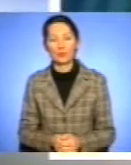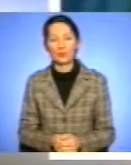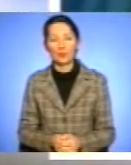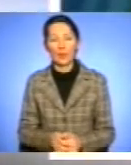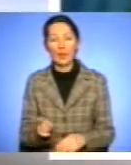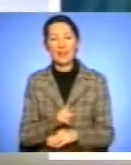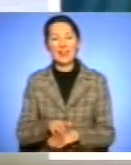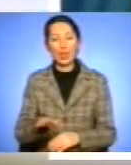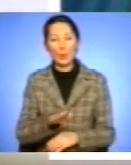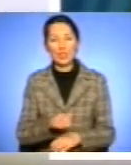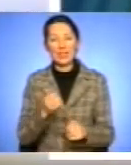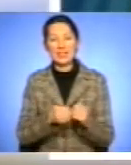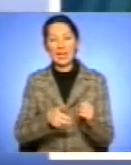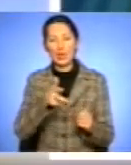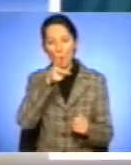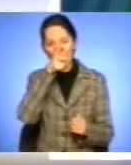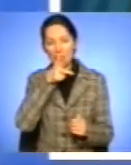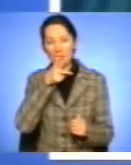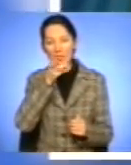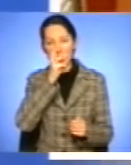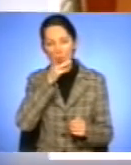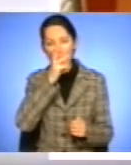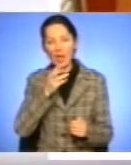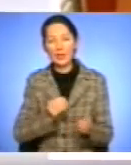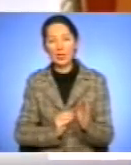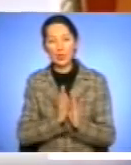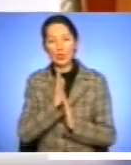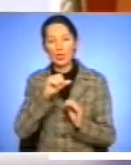На Тернопільщині середньомісячна заробітна плата зросла на